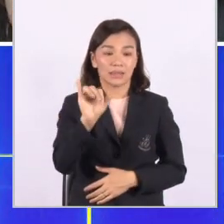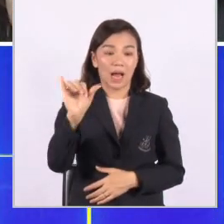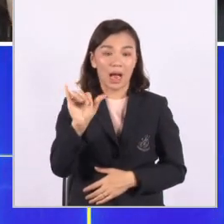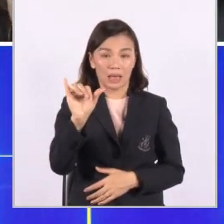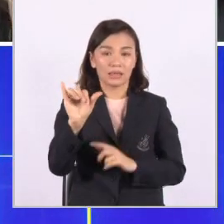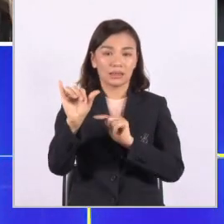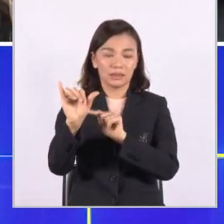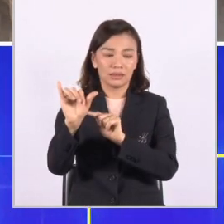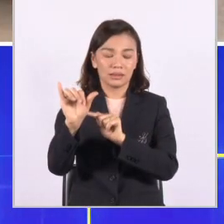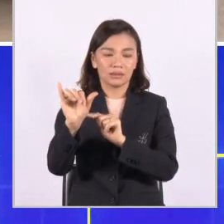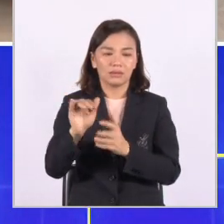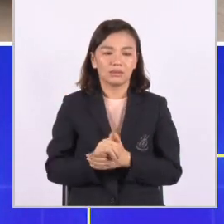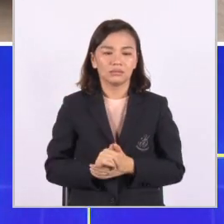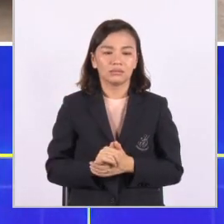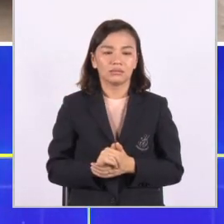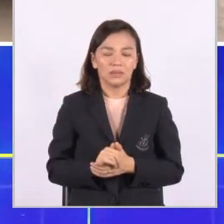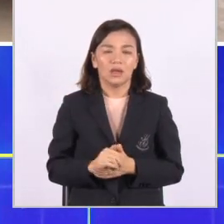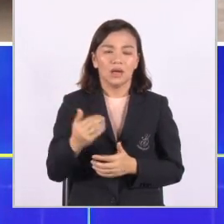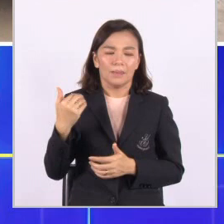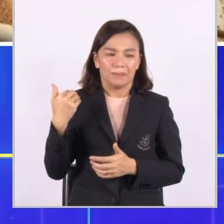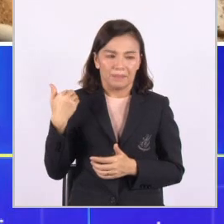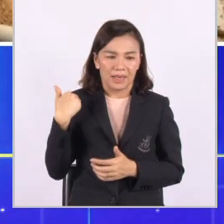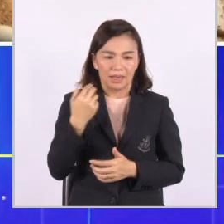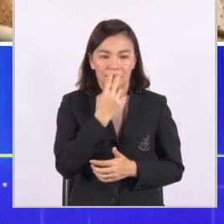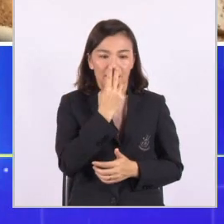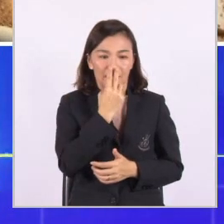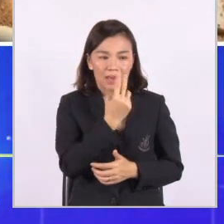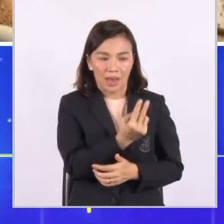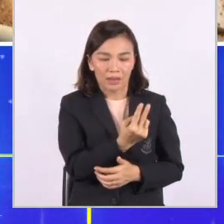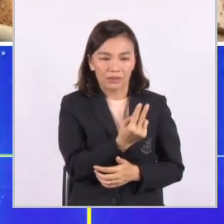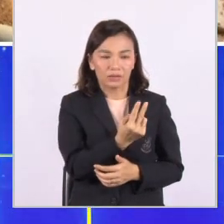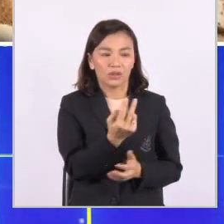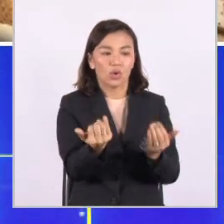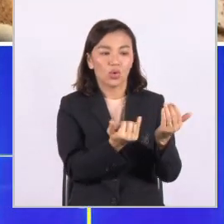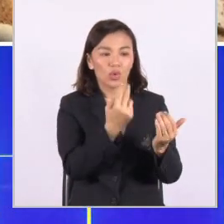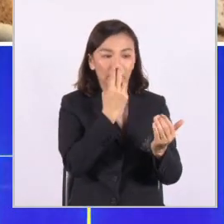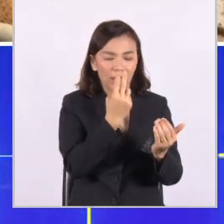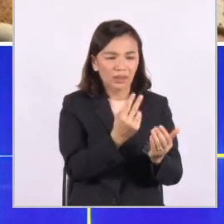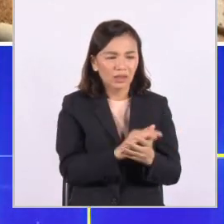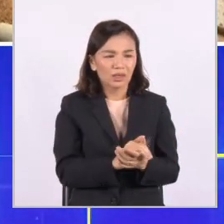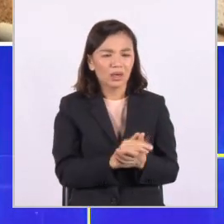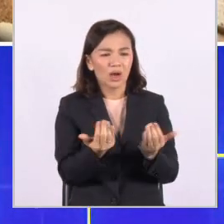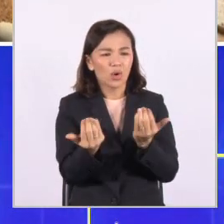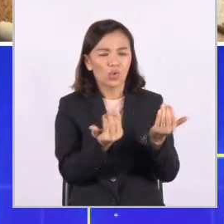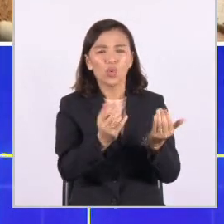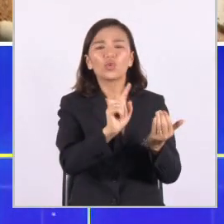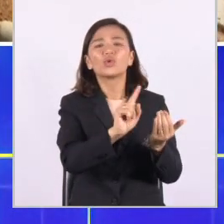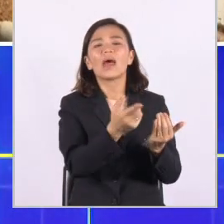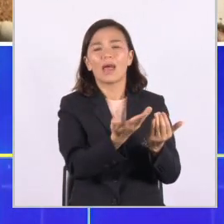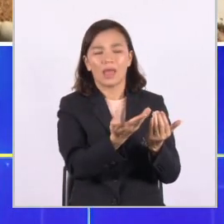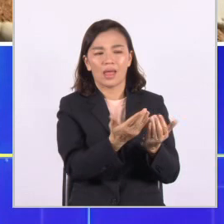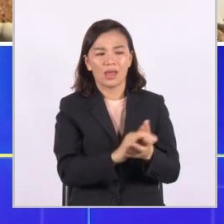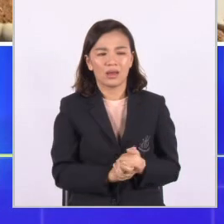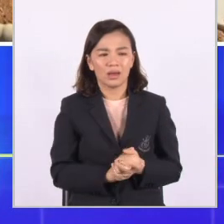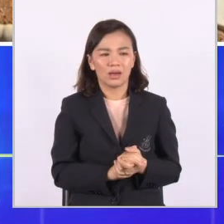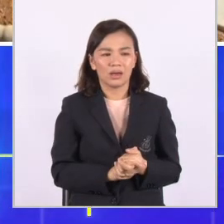เนี่ยก็บอกว่าหลังจากที่ลูกสาวพาหลานกลับมาถึงร้านเห็นลูกสาวเอานมลงมาจากรถในบ้านเธอก็ยังทักว่าลูกอีกคนนี่ไปไหนวะอย่างนั้น